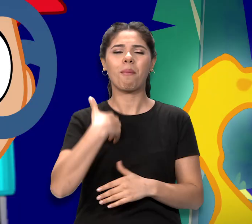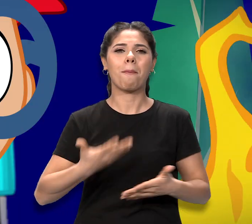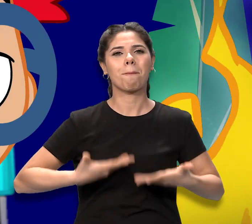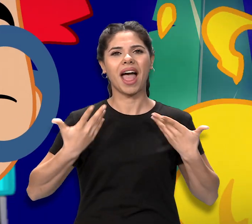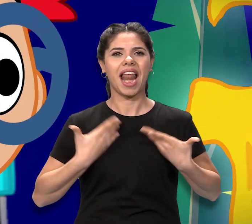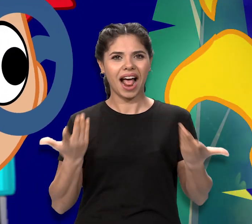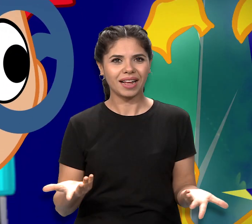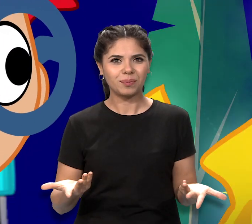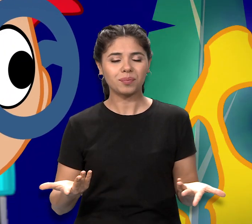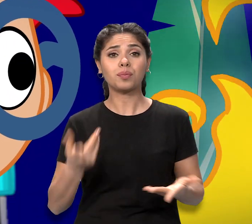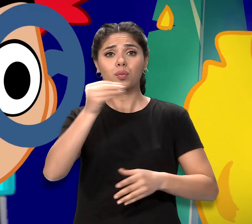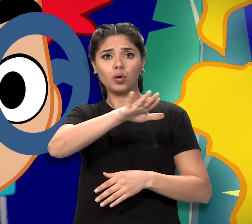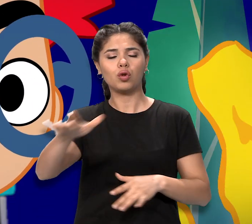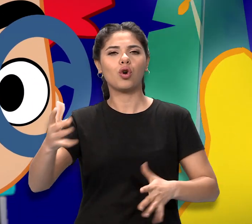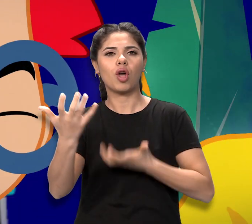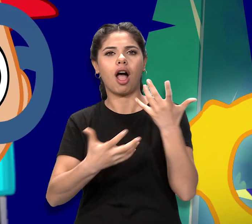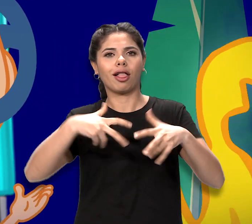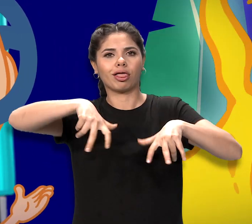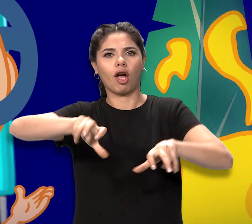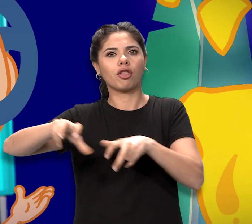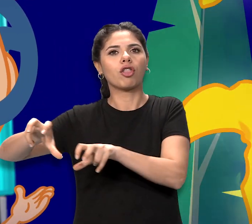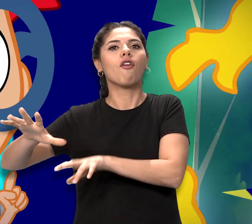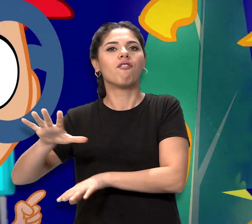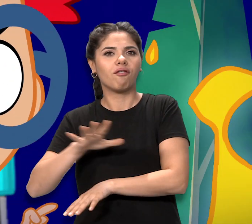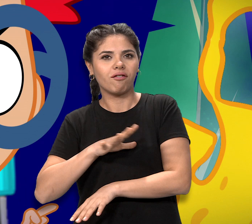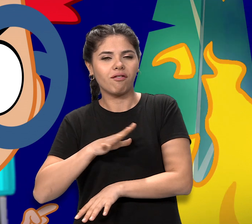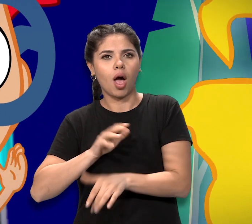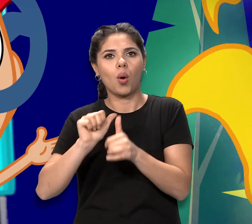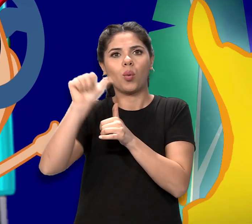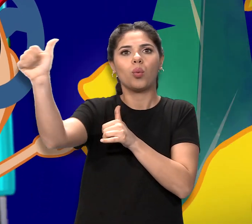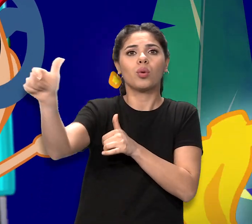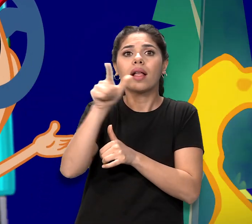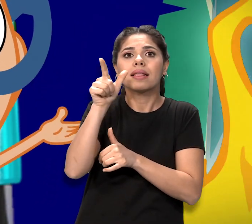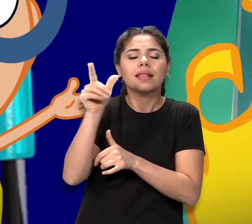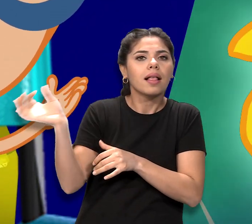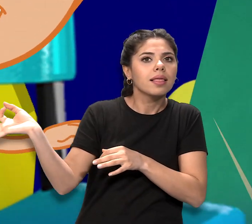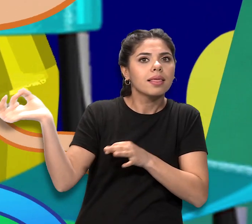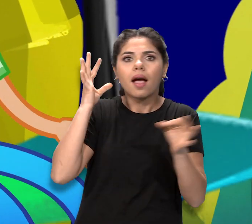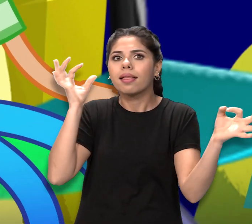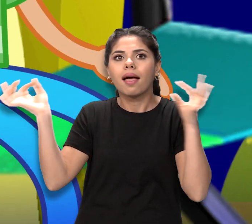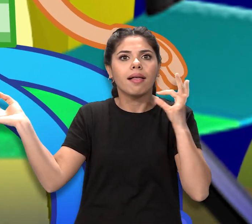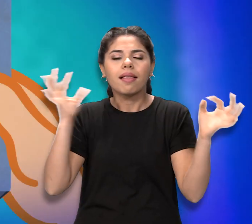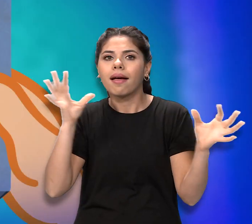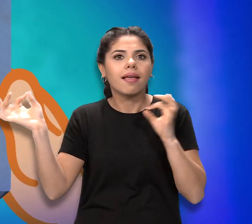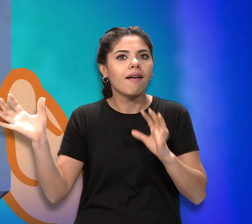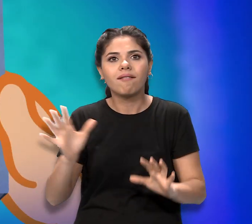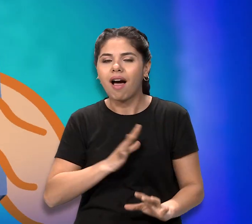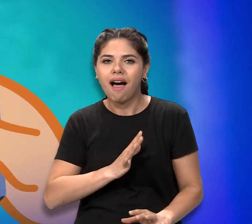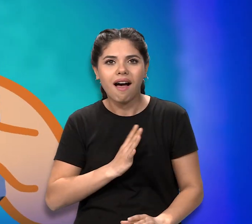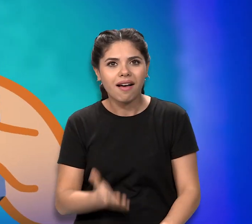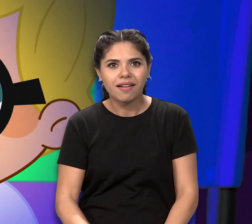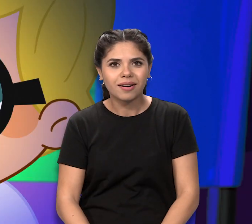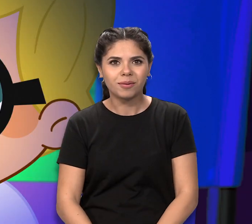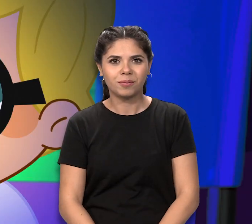ettim. Çocuklar ateş başında oturuyorlarmış. Birden uzaklardan sesler gelmeye başlamış.